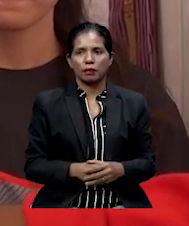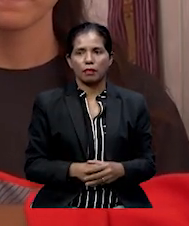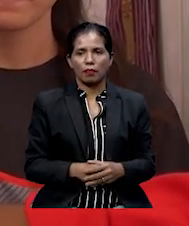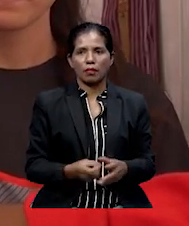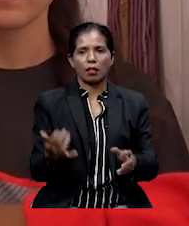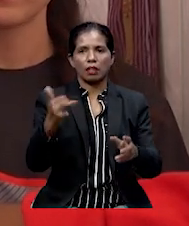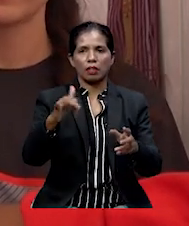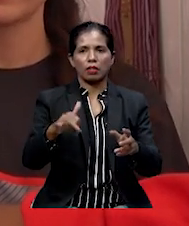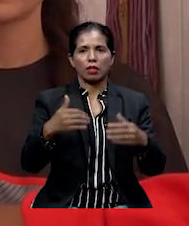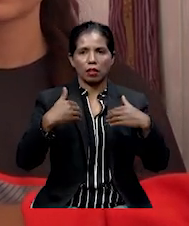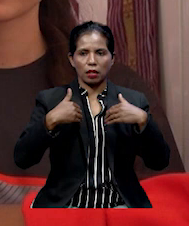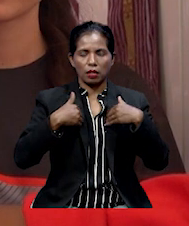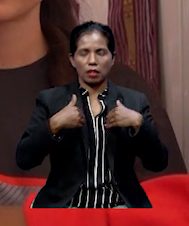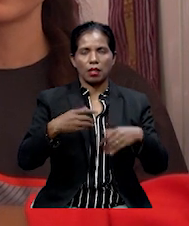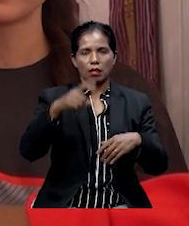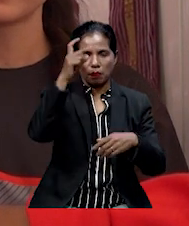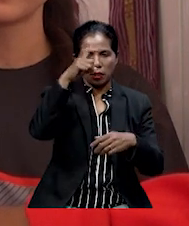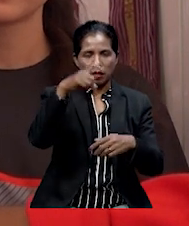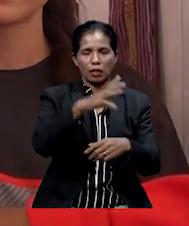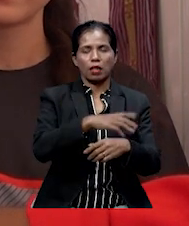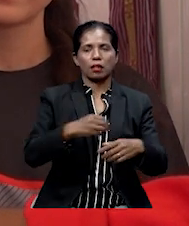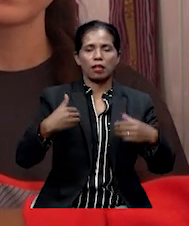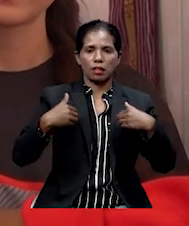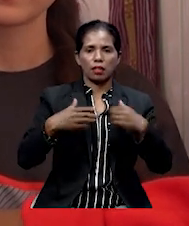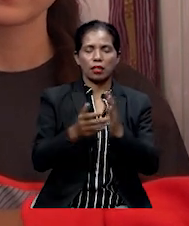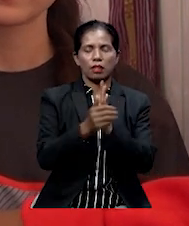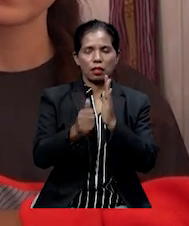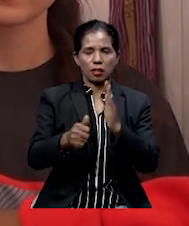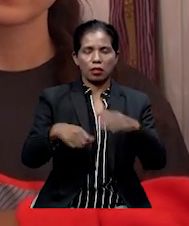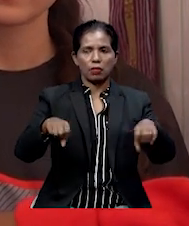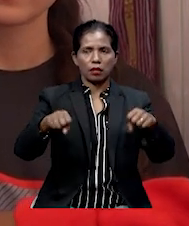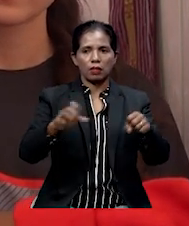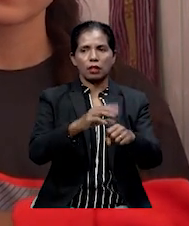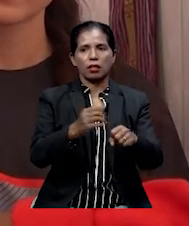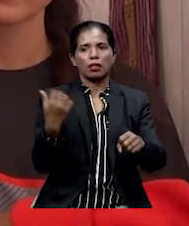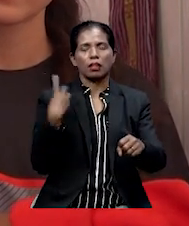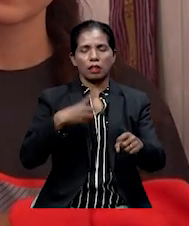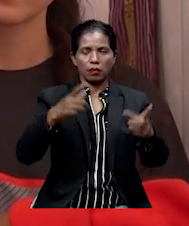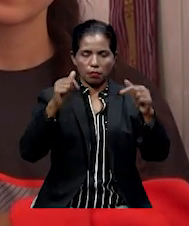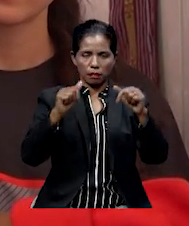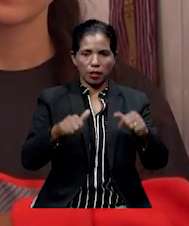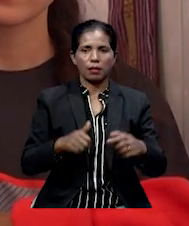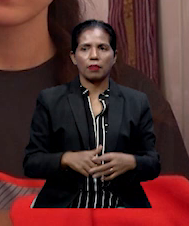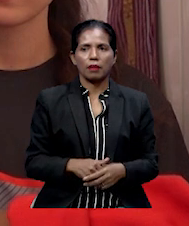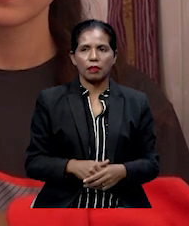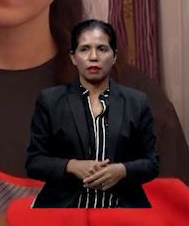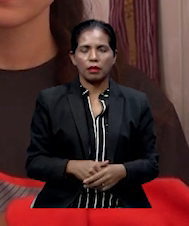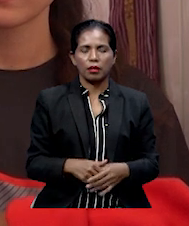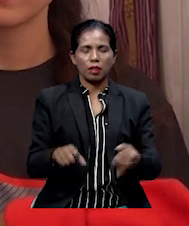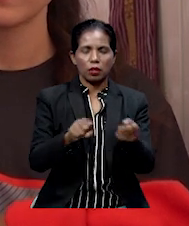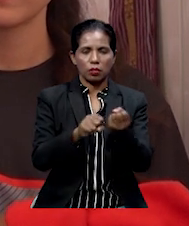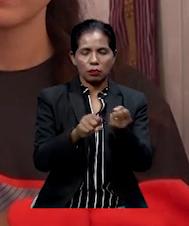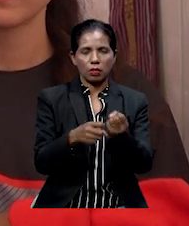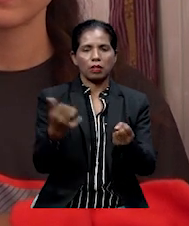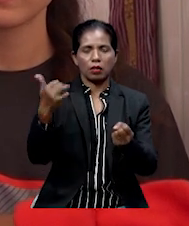mereka punya keahlian balap di luar, di jalanan dan sebagainya. Kita harapkan dengan kita mensponsorin